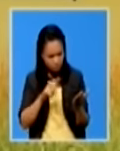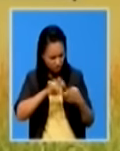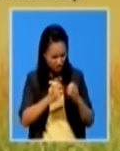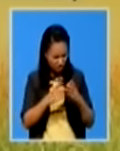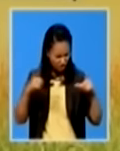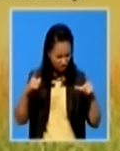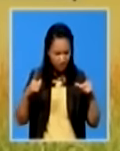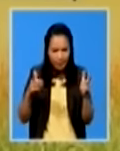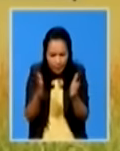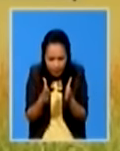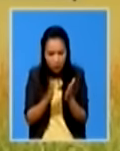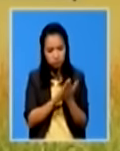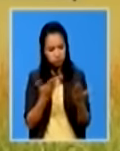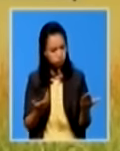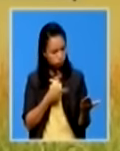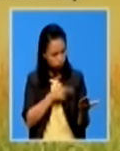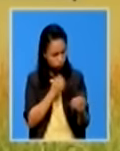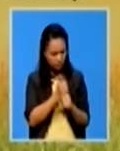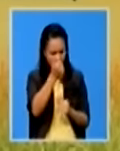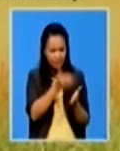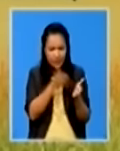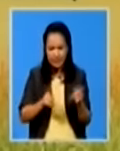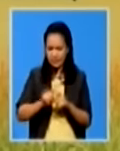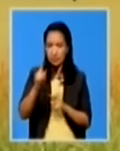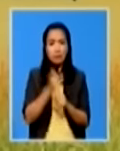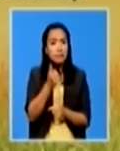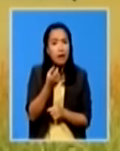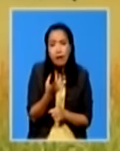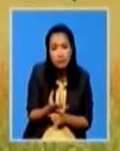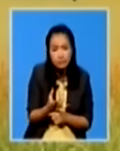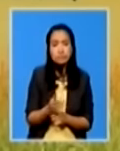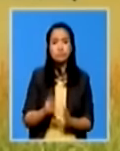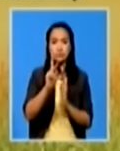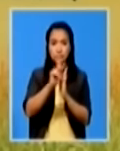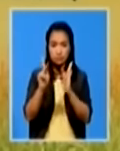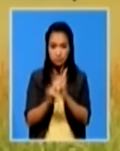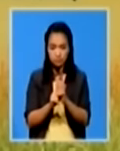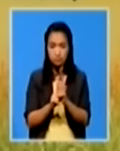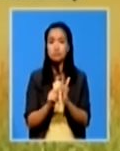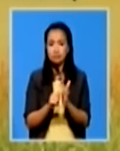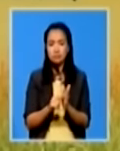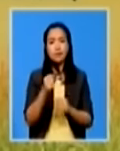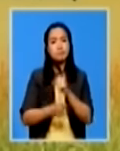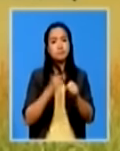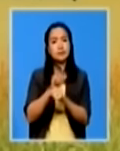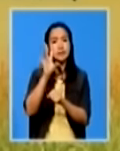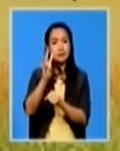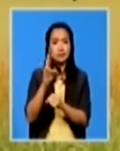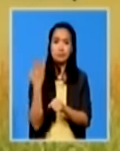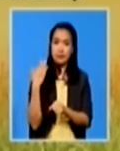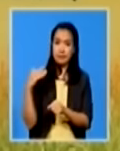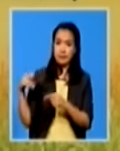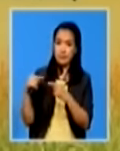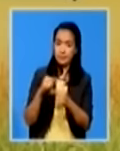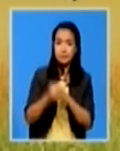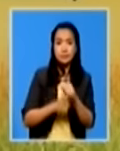างปัญหาเล็กเอามาดูที่ว่าจะทำอะไรได้บ้างในระยะที่1 นะครับในด้านกฎหมายนั้นในช่วง7ปีที่ผ่านมานะอาจ